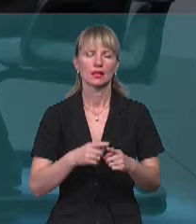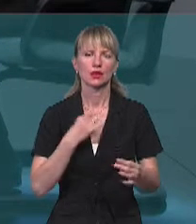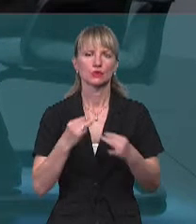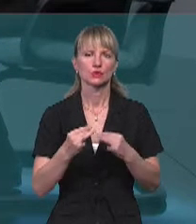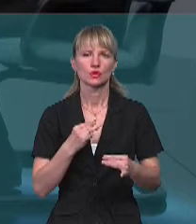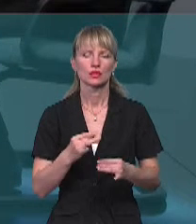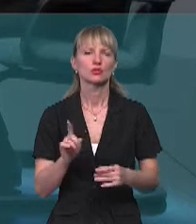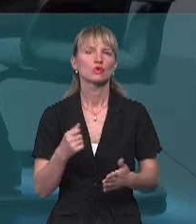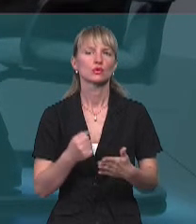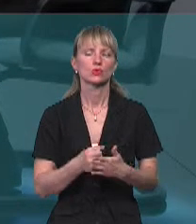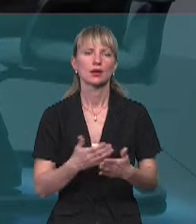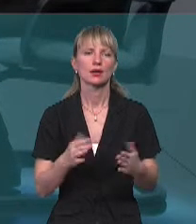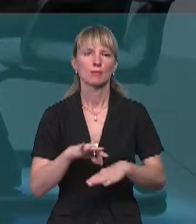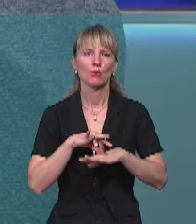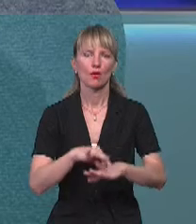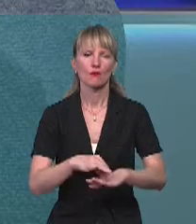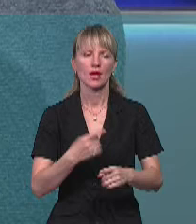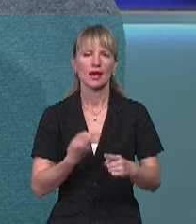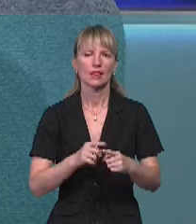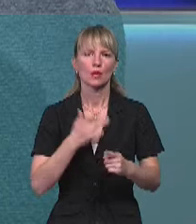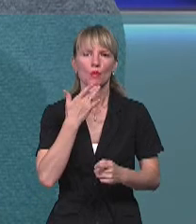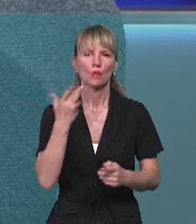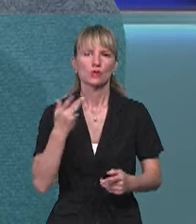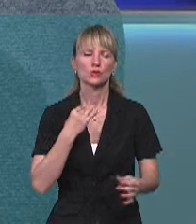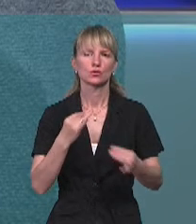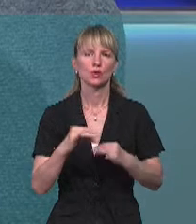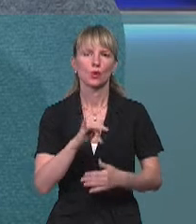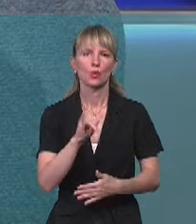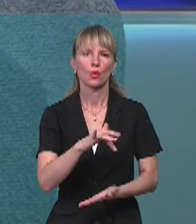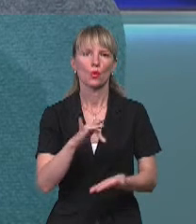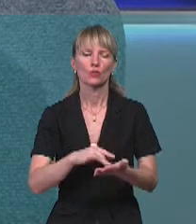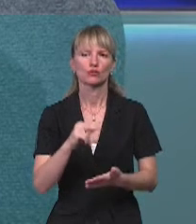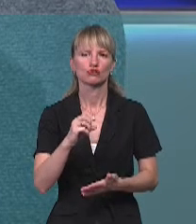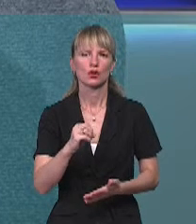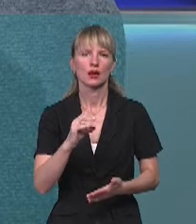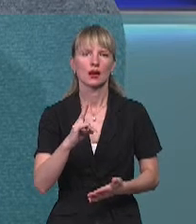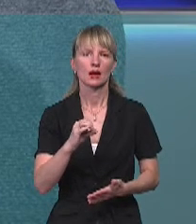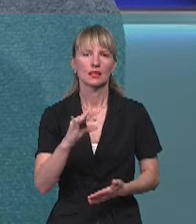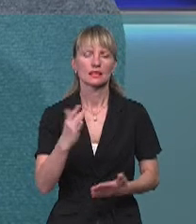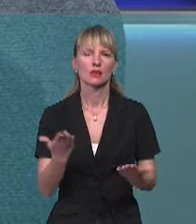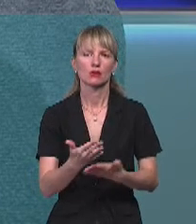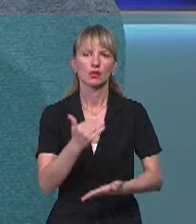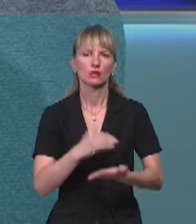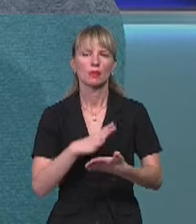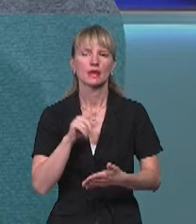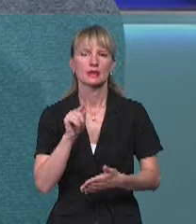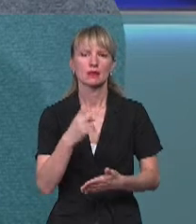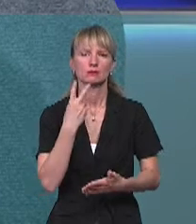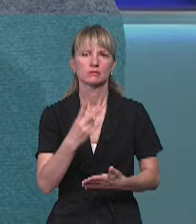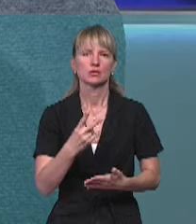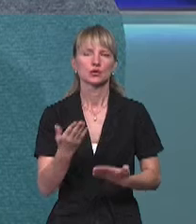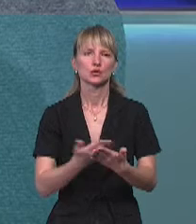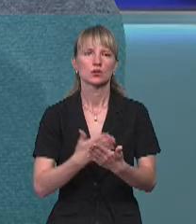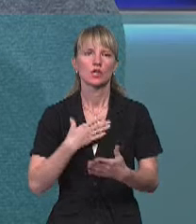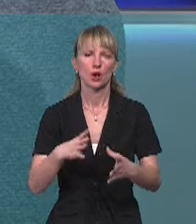Щодо того, як проходили публічні консультації у місті Черкаси та якого результату досягли там, пропоную подивитися сюжет наших